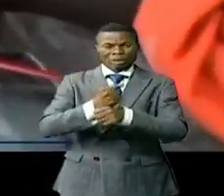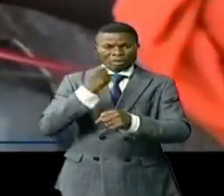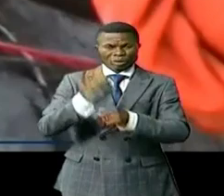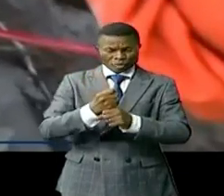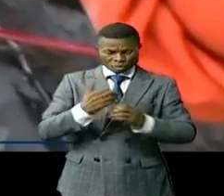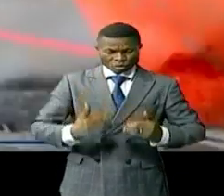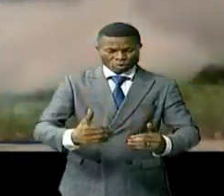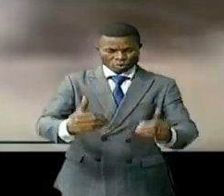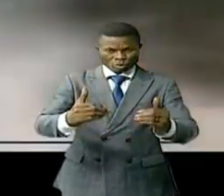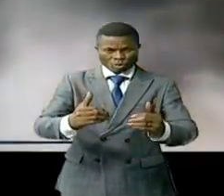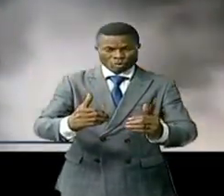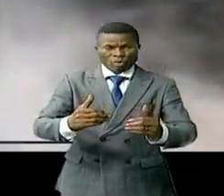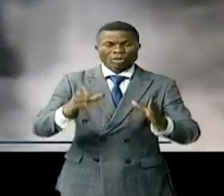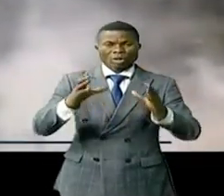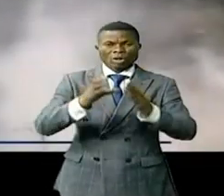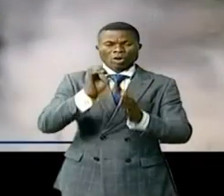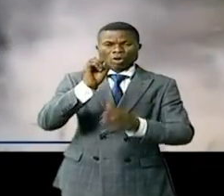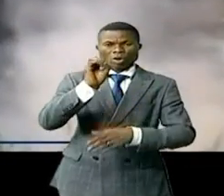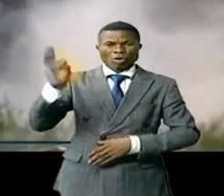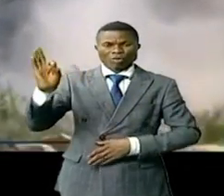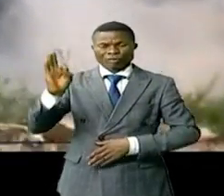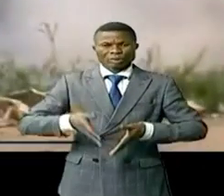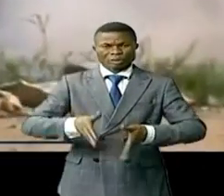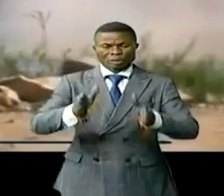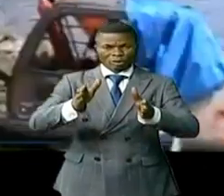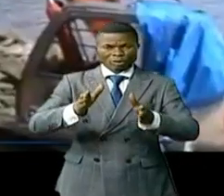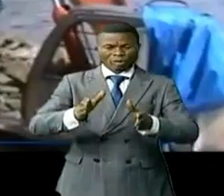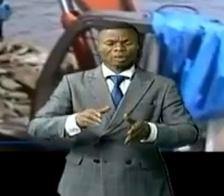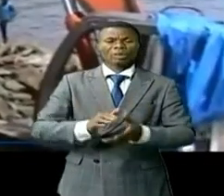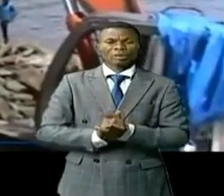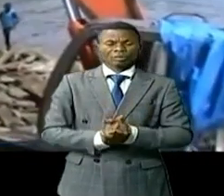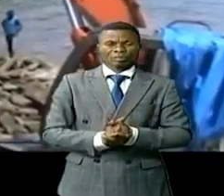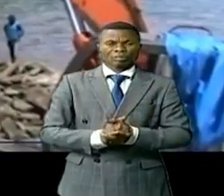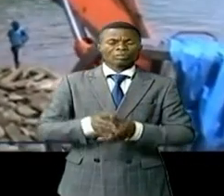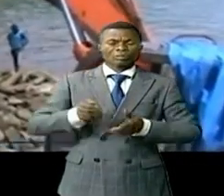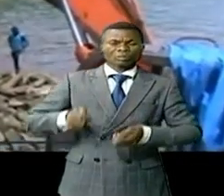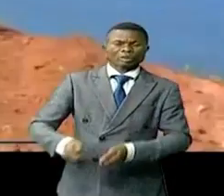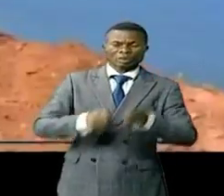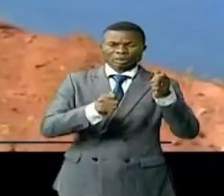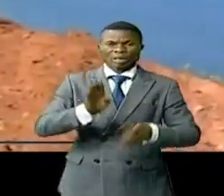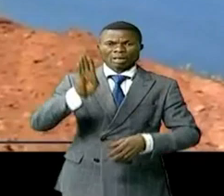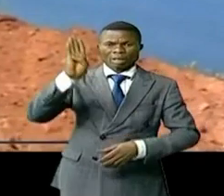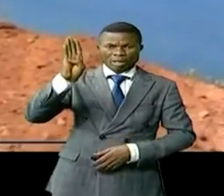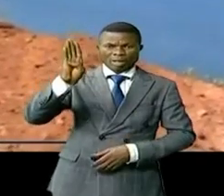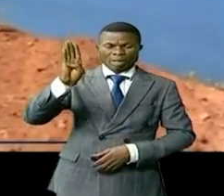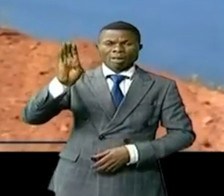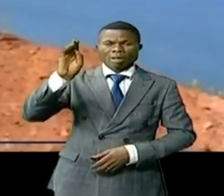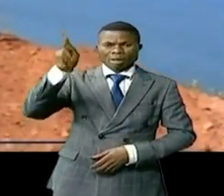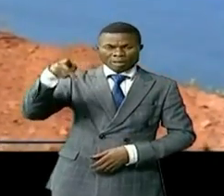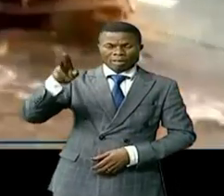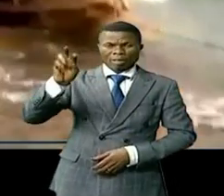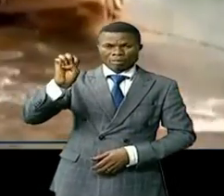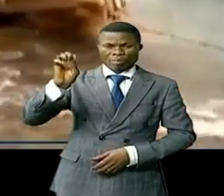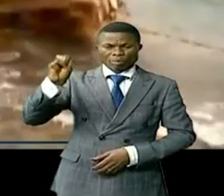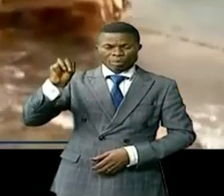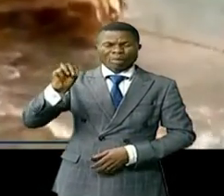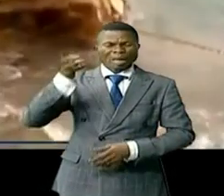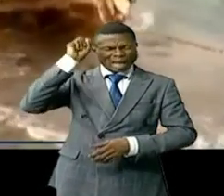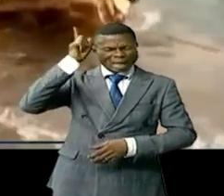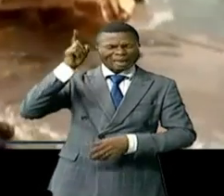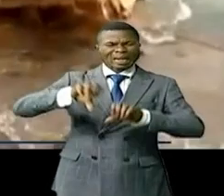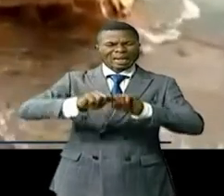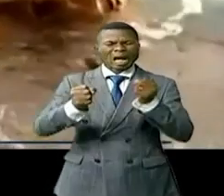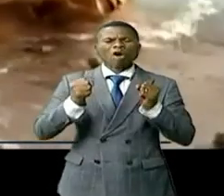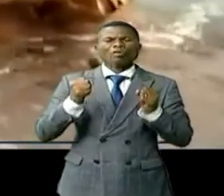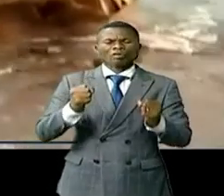cours d'exécution par l'Office des routes sur les escarpements des Luanga et Pemba, les tronçons qui étaient plus dangereux sur la route